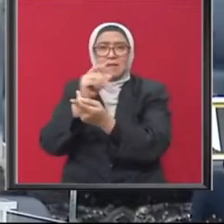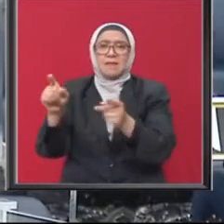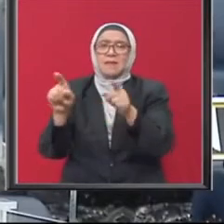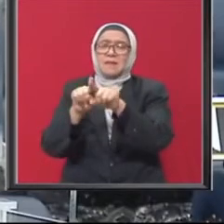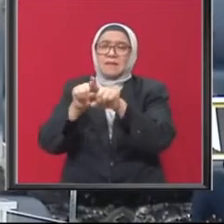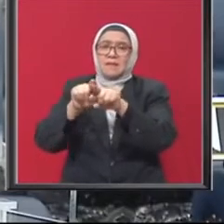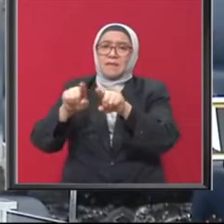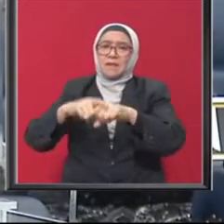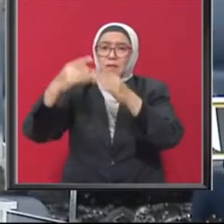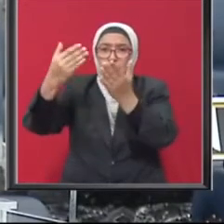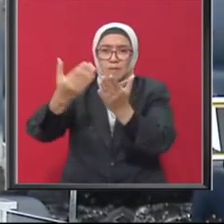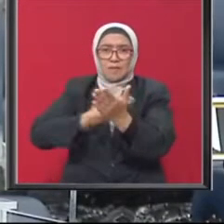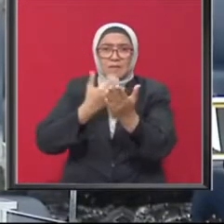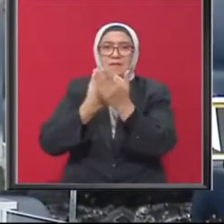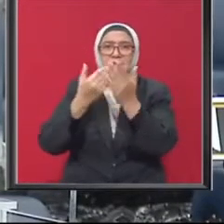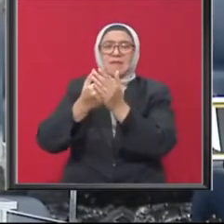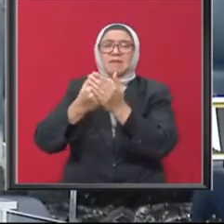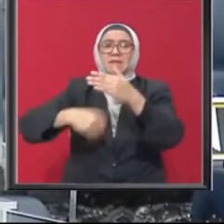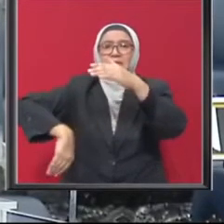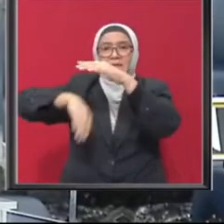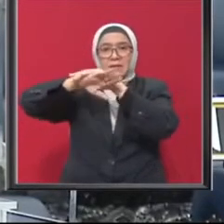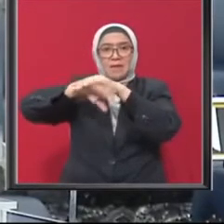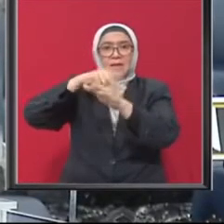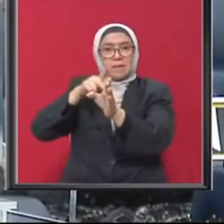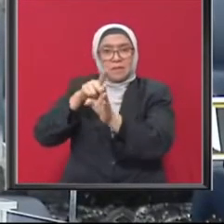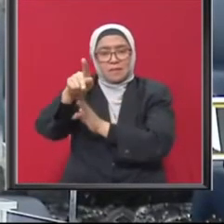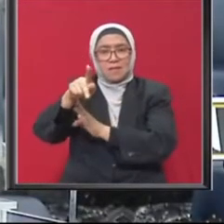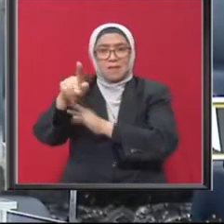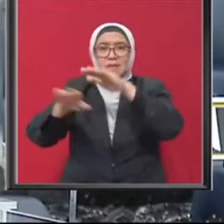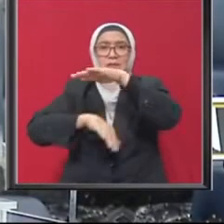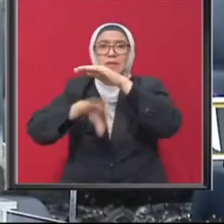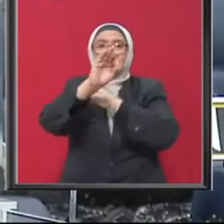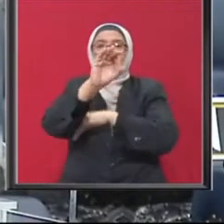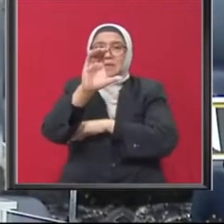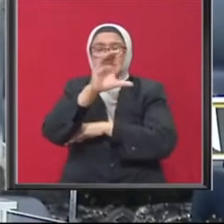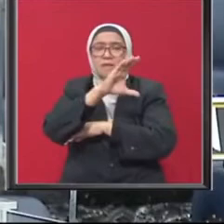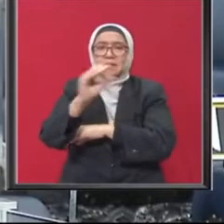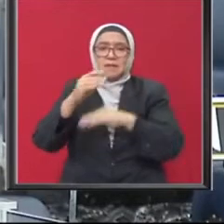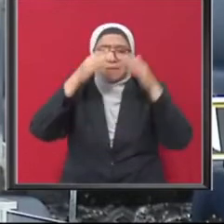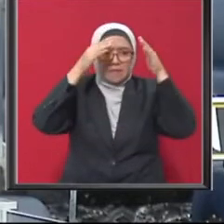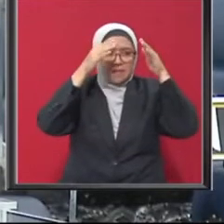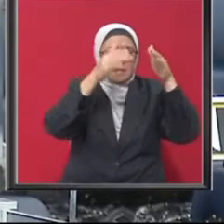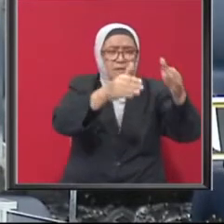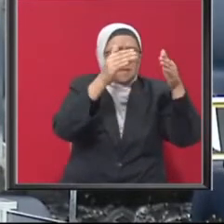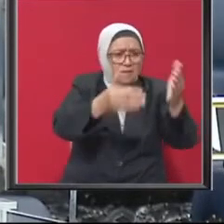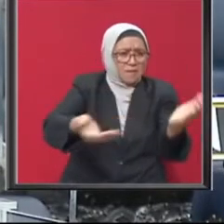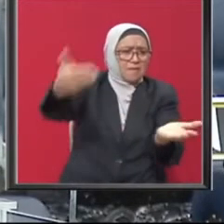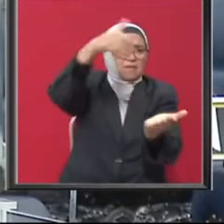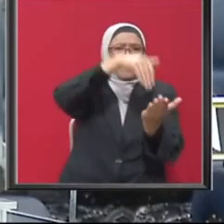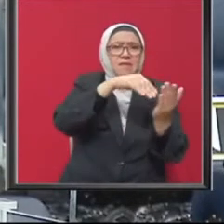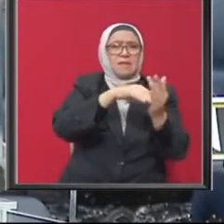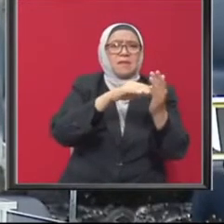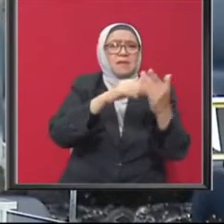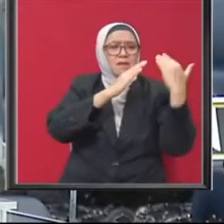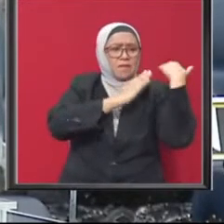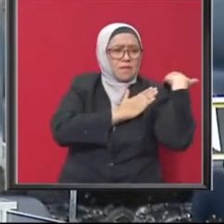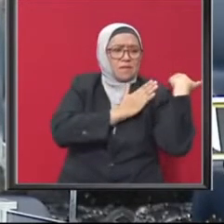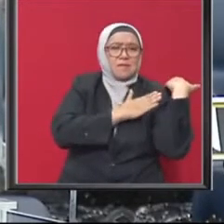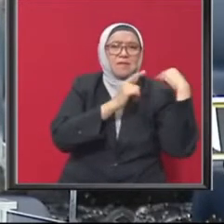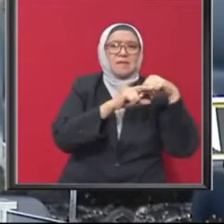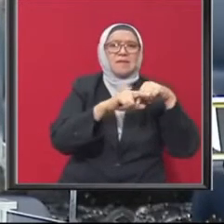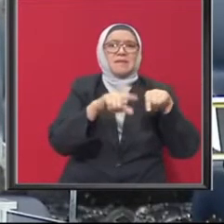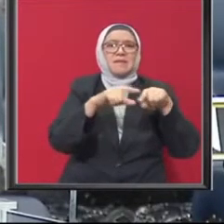profesional dibawa FC di samping memfokus mula tanggungjawab Persatuan bola sepak negeri terhadap